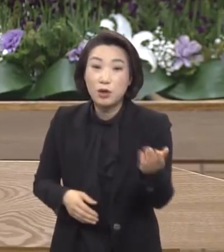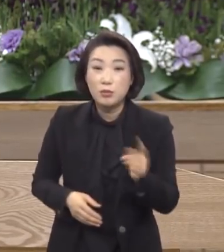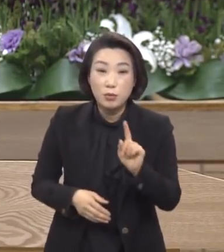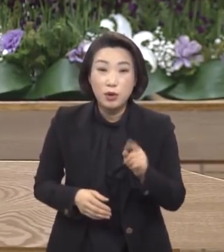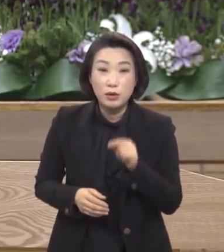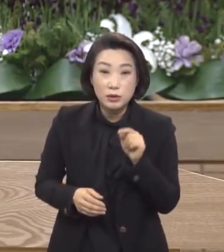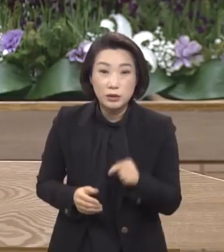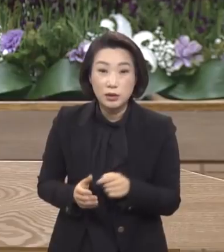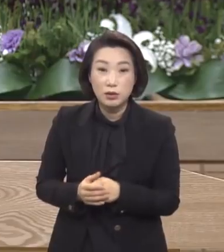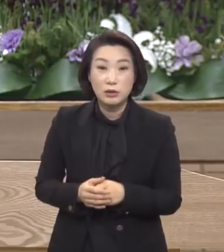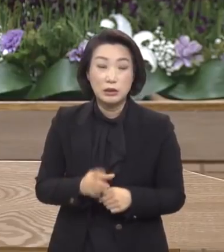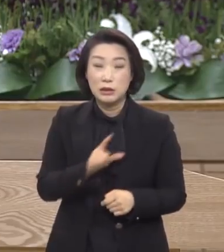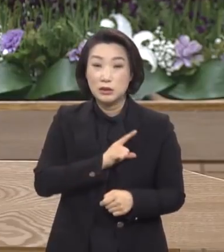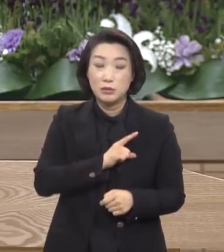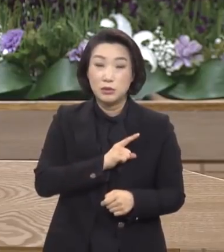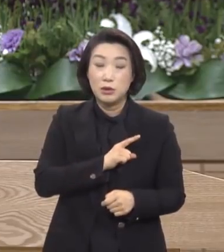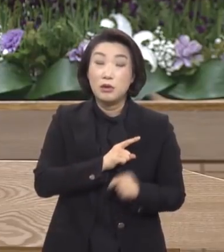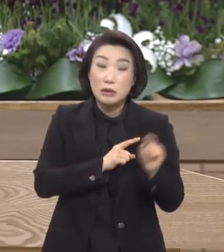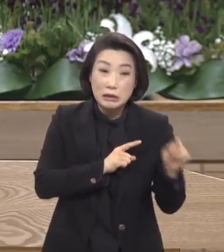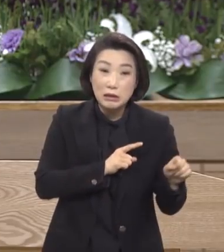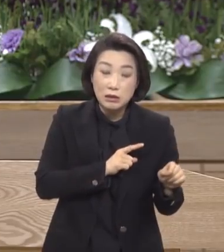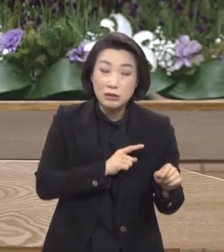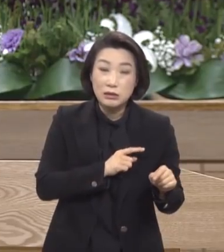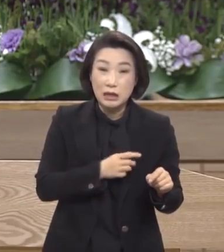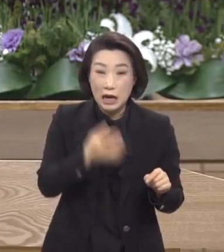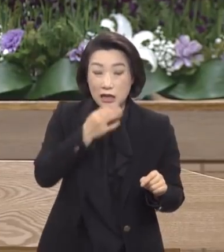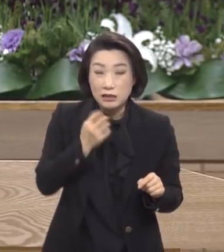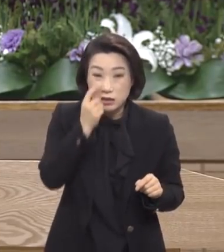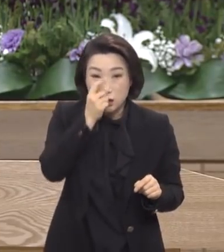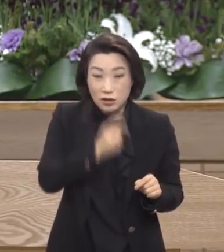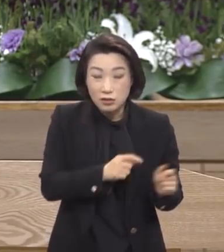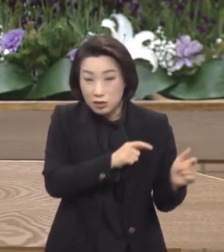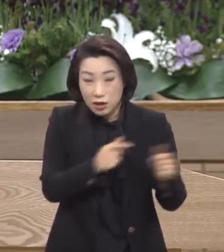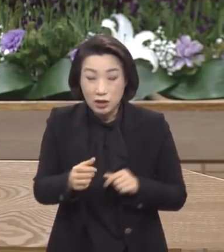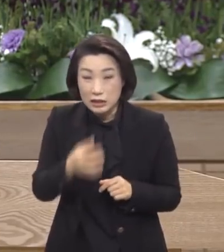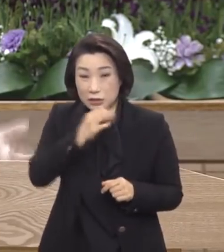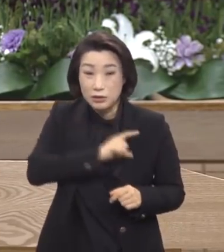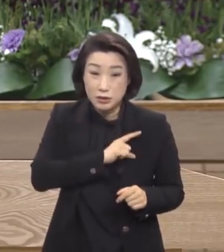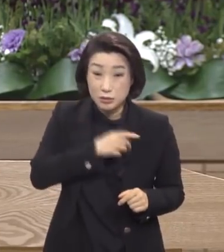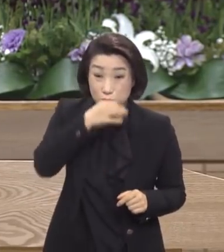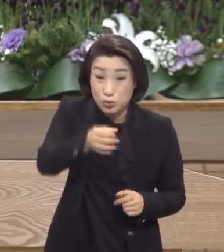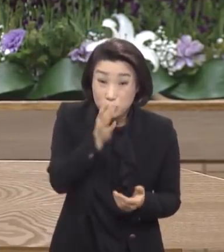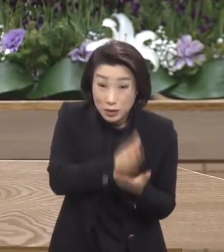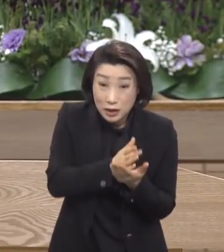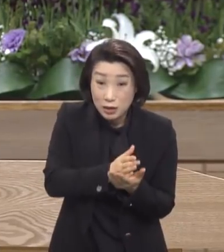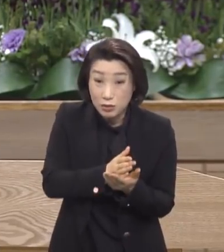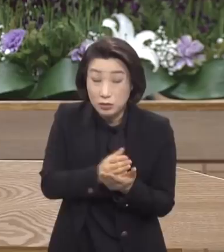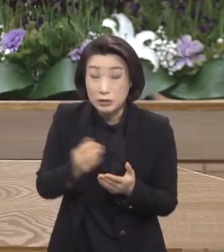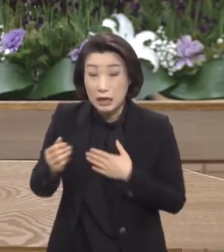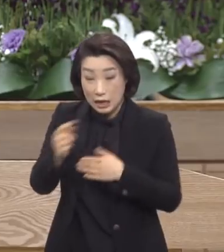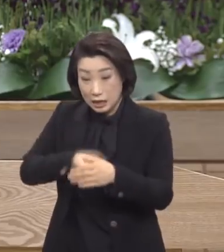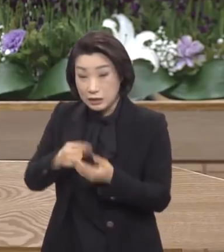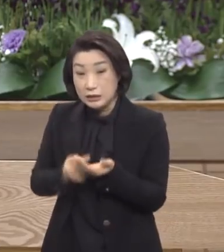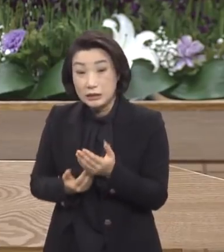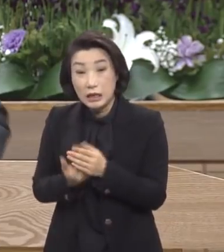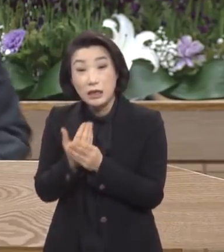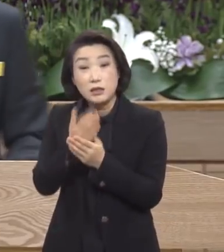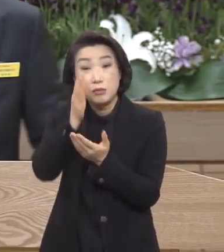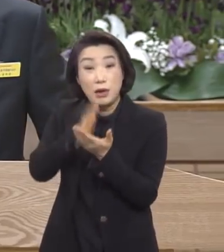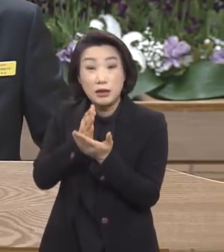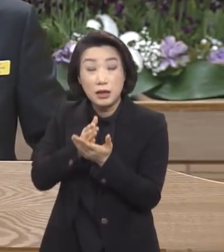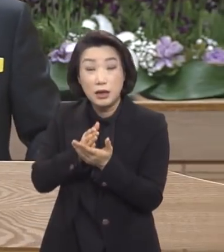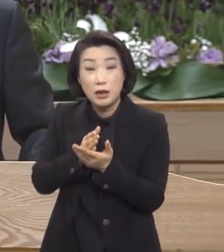이건 이름도 부르지, 이름도 부르지 말라. 내 속에서 일어나지 않도록. 이게 뭘까?